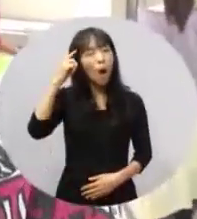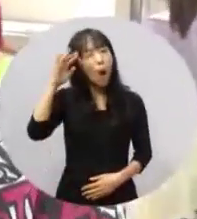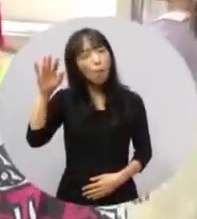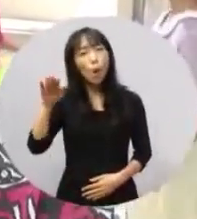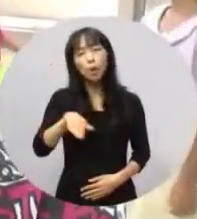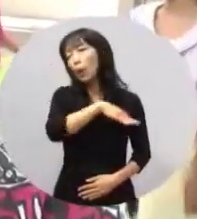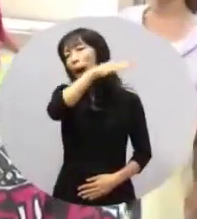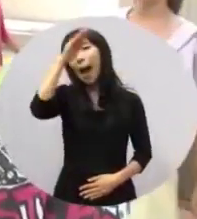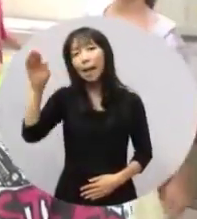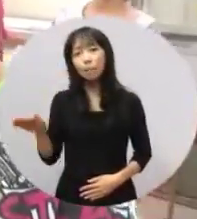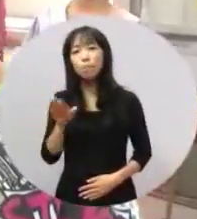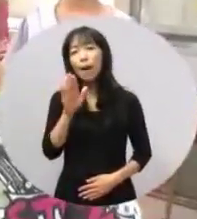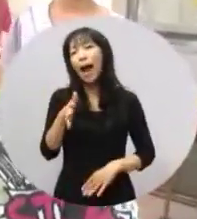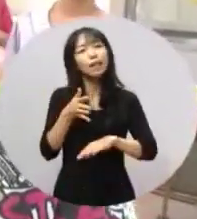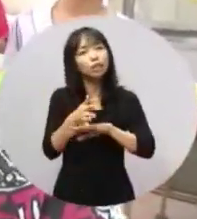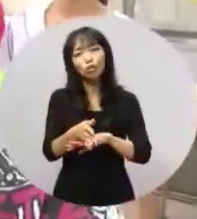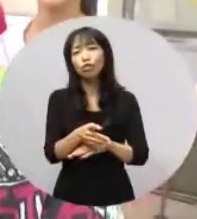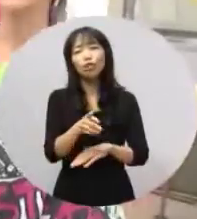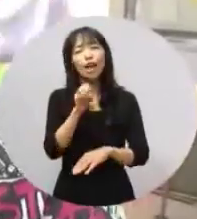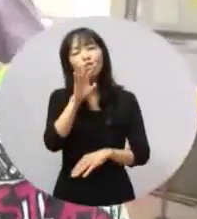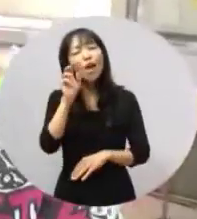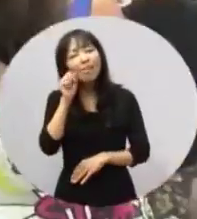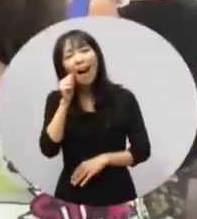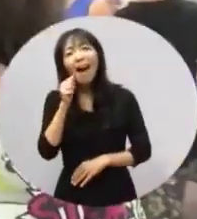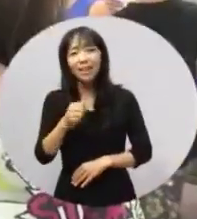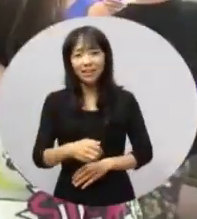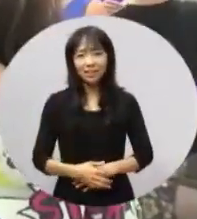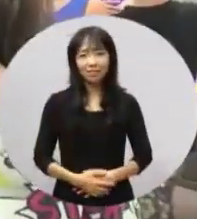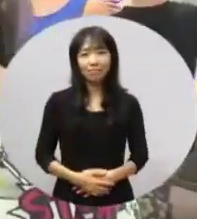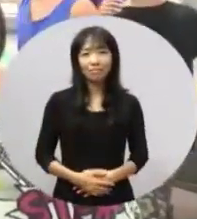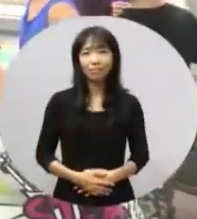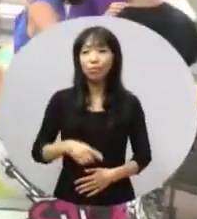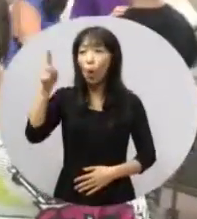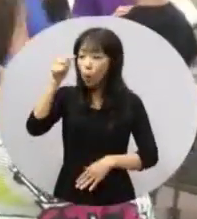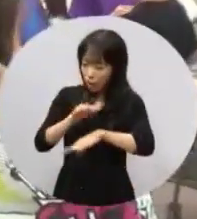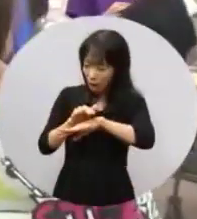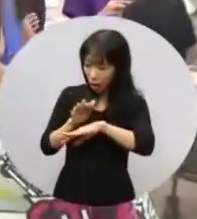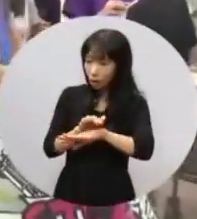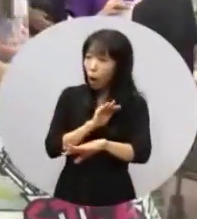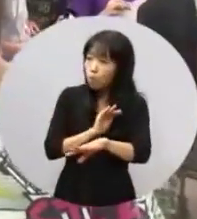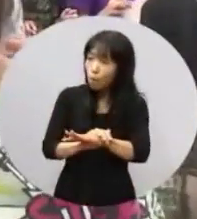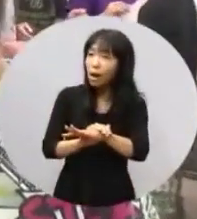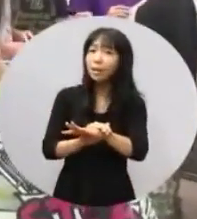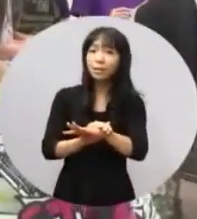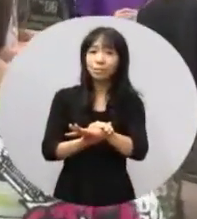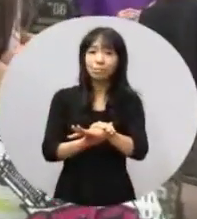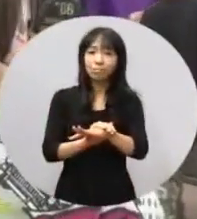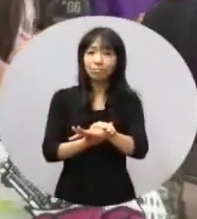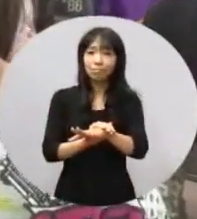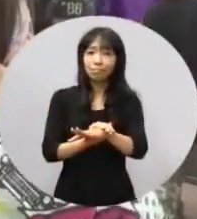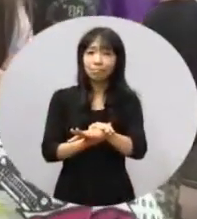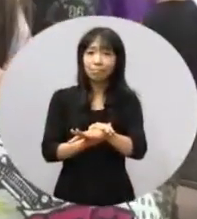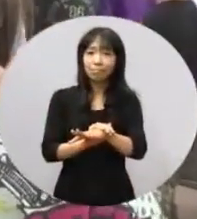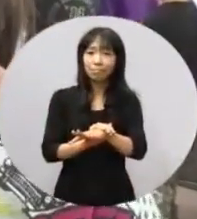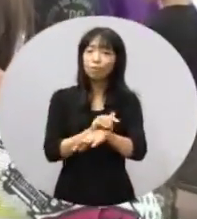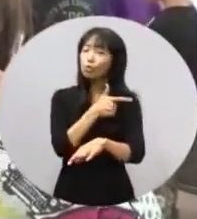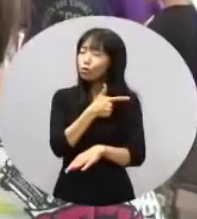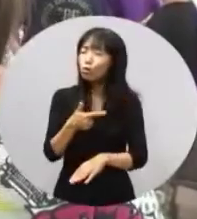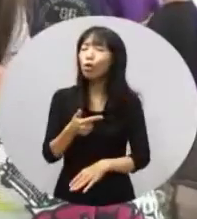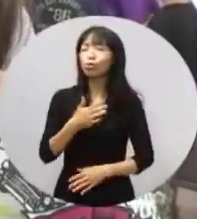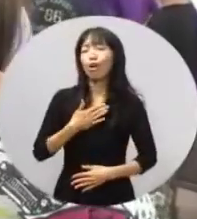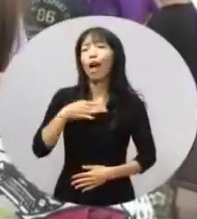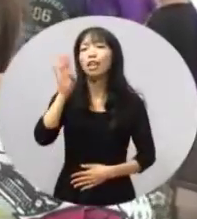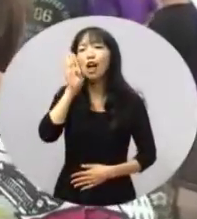いっぱい入ってだと思います星ハートにfusion 4すごく